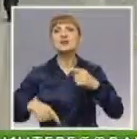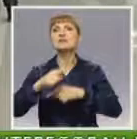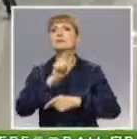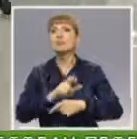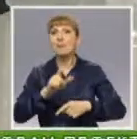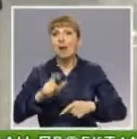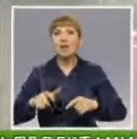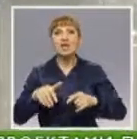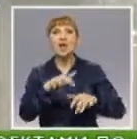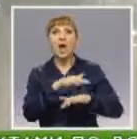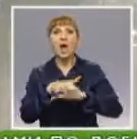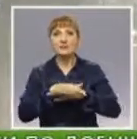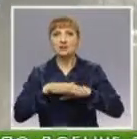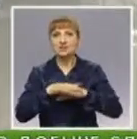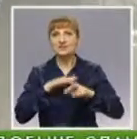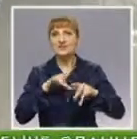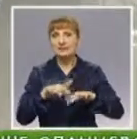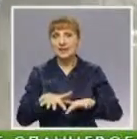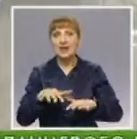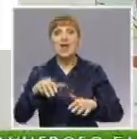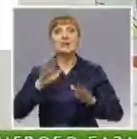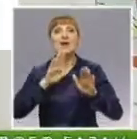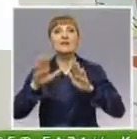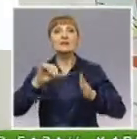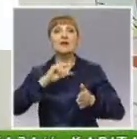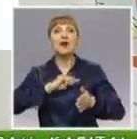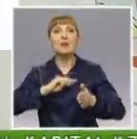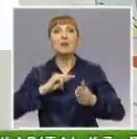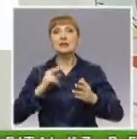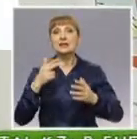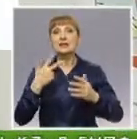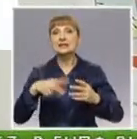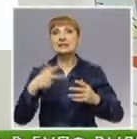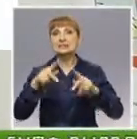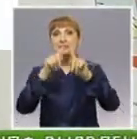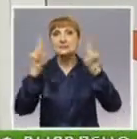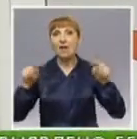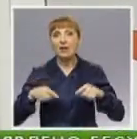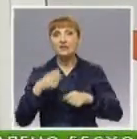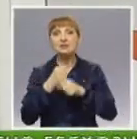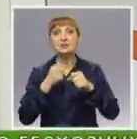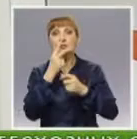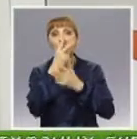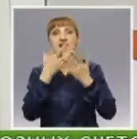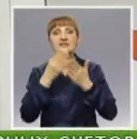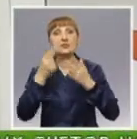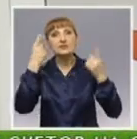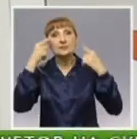предпринимателей и общественных деятелей. На выставке работали 30 стендов, где разработчики представили свои изобретения в